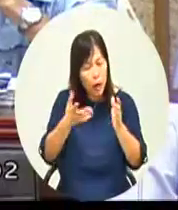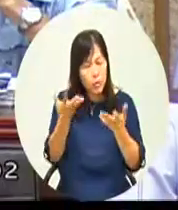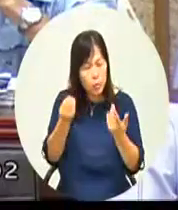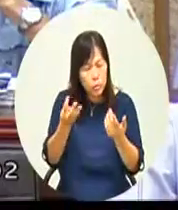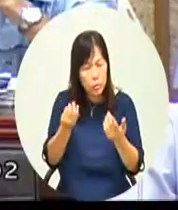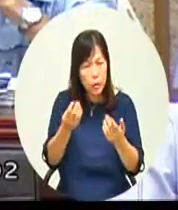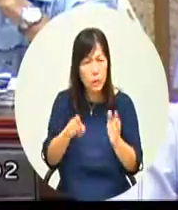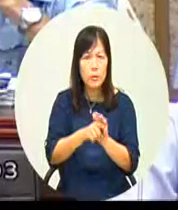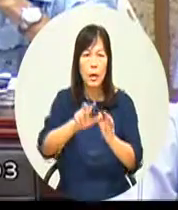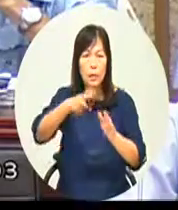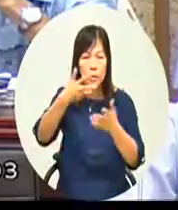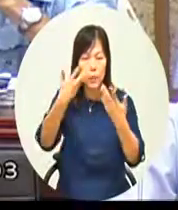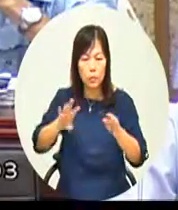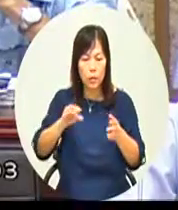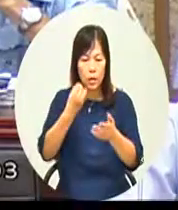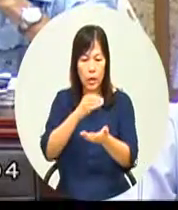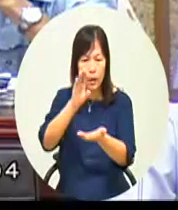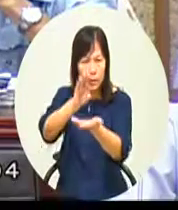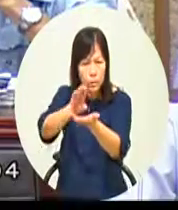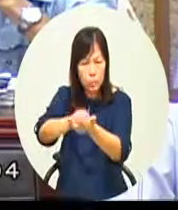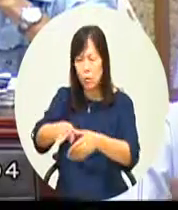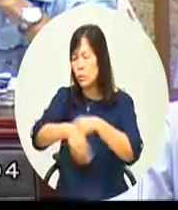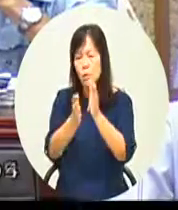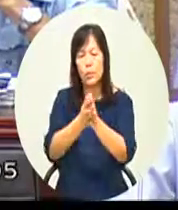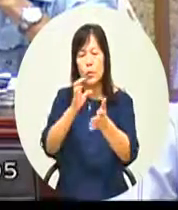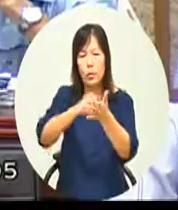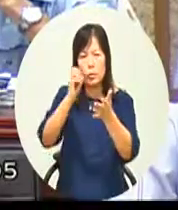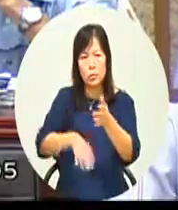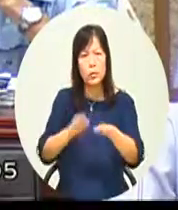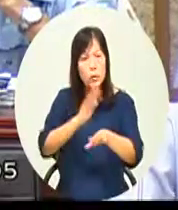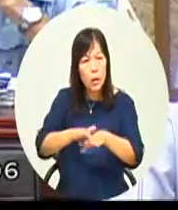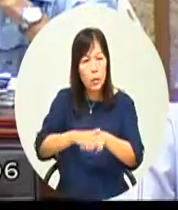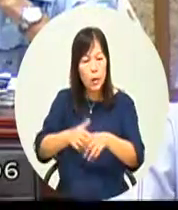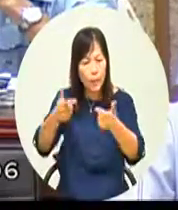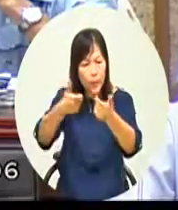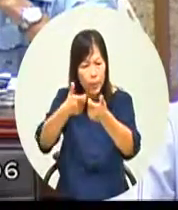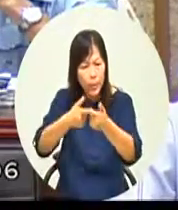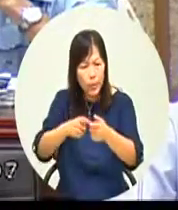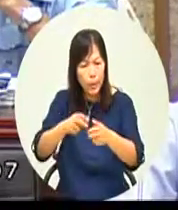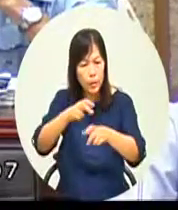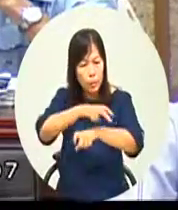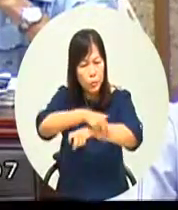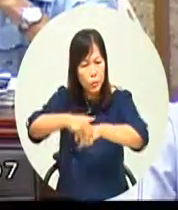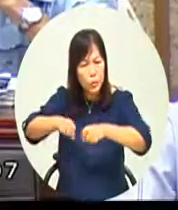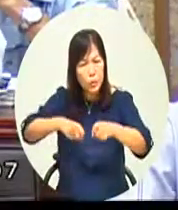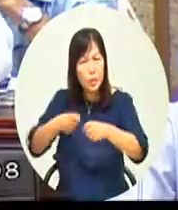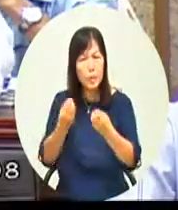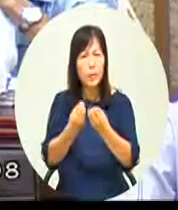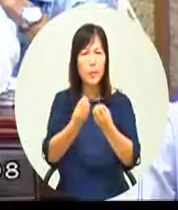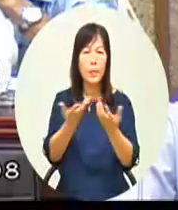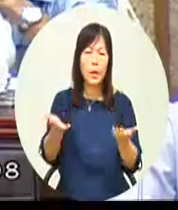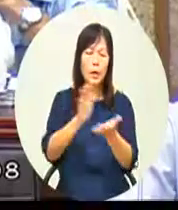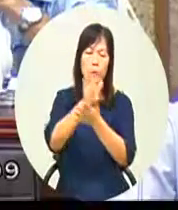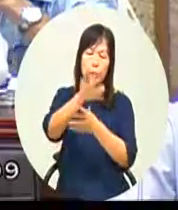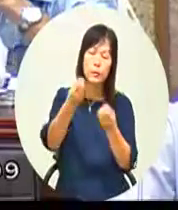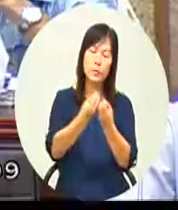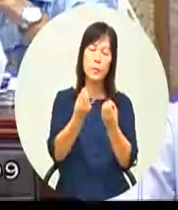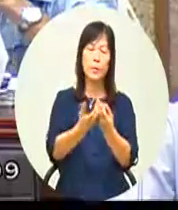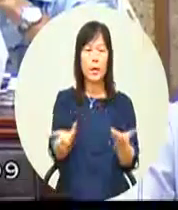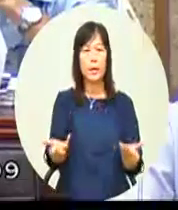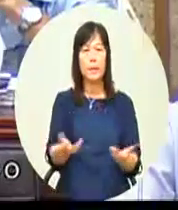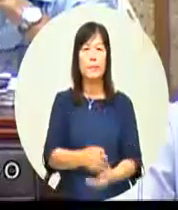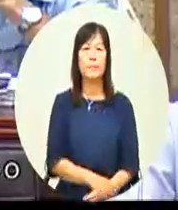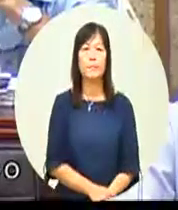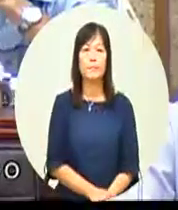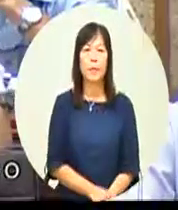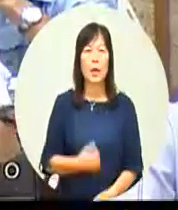700个停车格。所以全部都要划掉。好，那你做了配套措施吗？这700个停车格，你未来这些车子要停在哪里？ 我们在